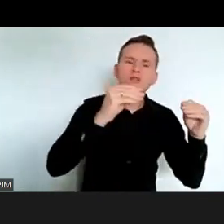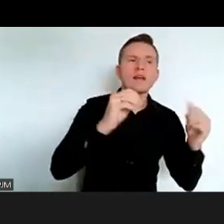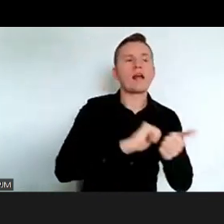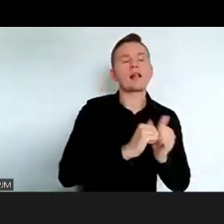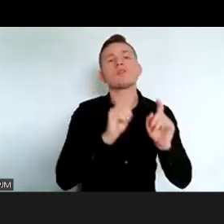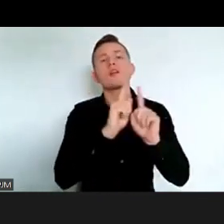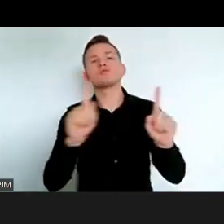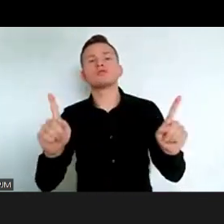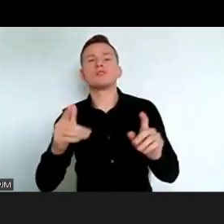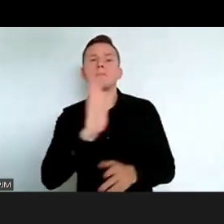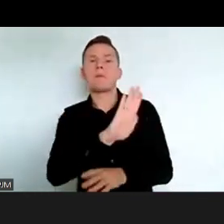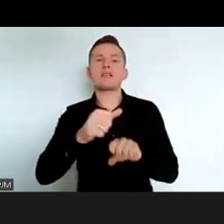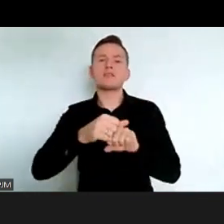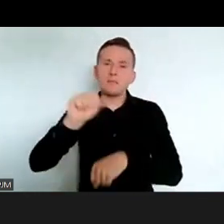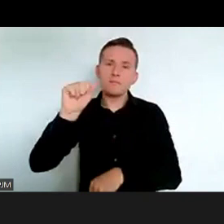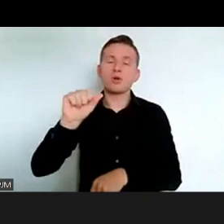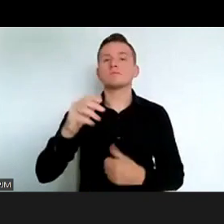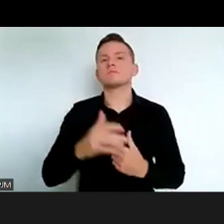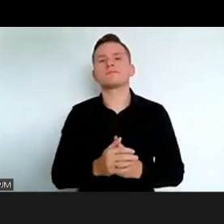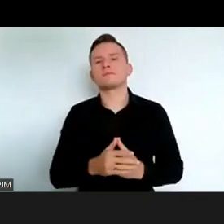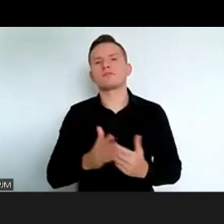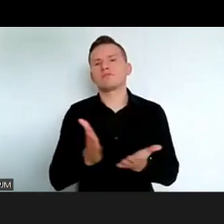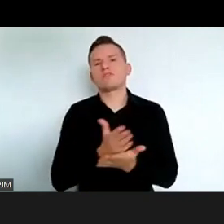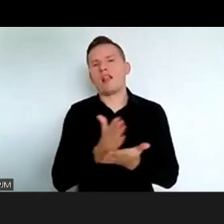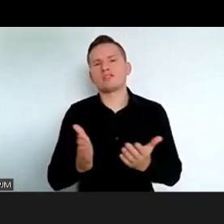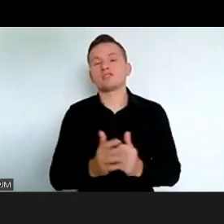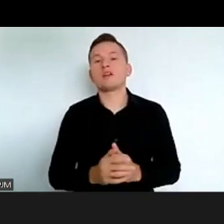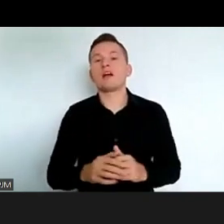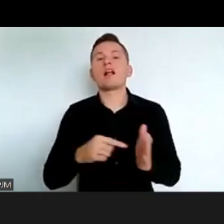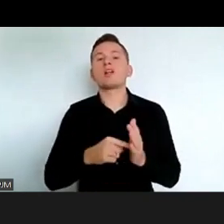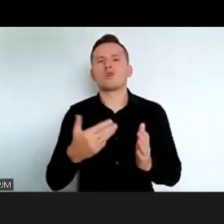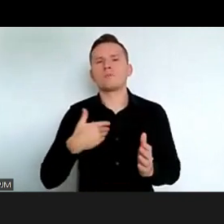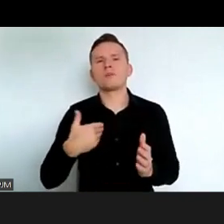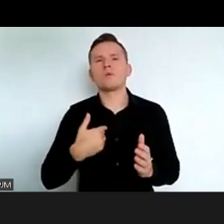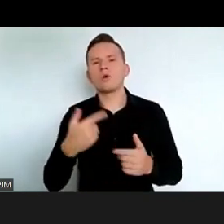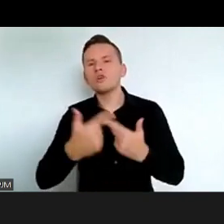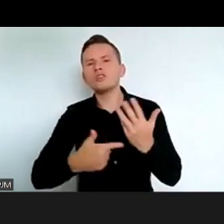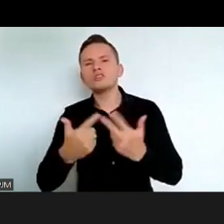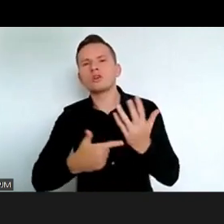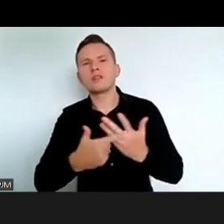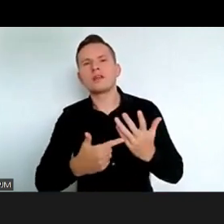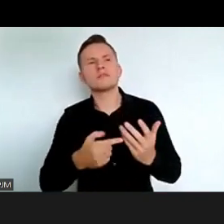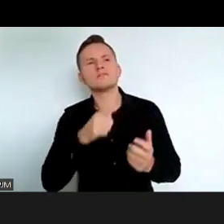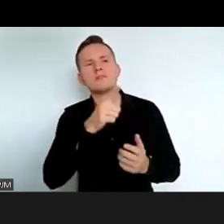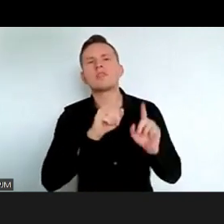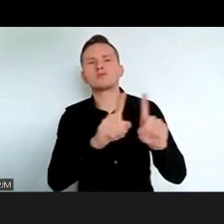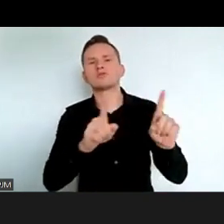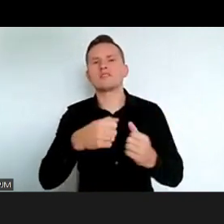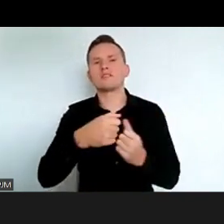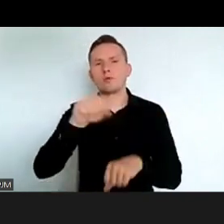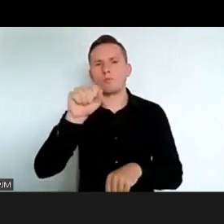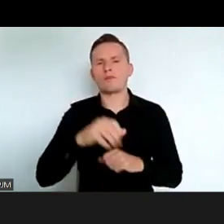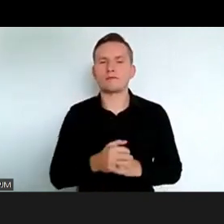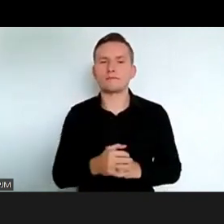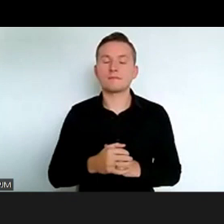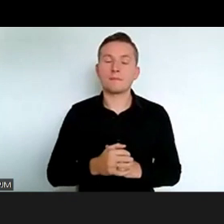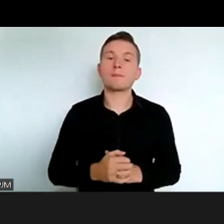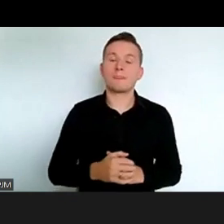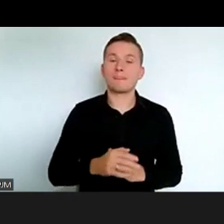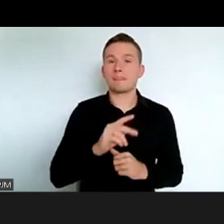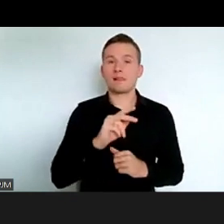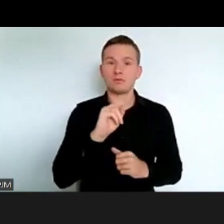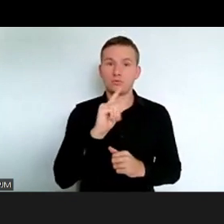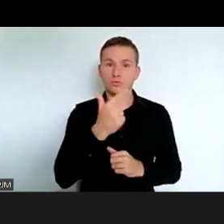nauczyciel dyplomowany, ale to jest akurat było liczone przy nauczycielu dyplomowanym. Mhm. I kolejne pytanie do Pana.